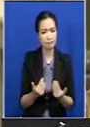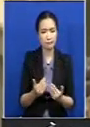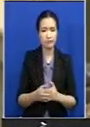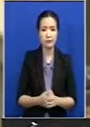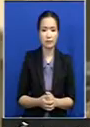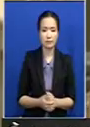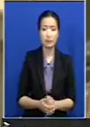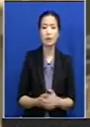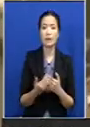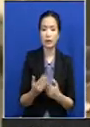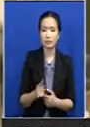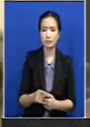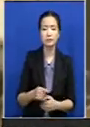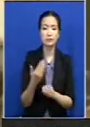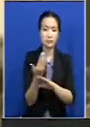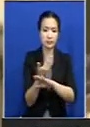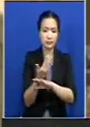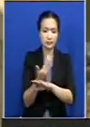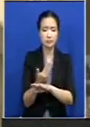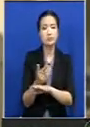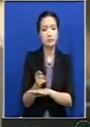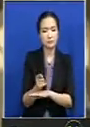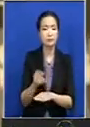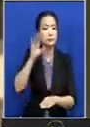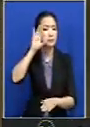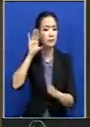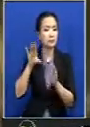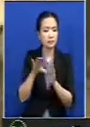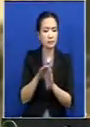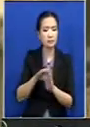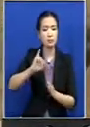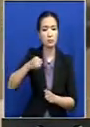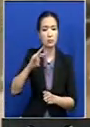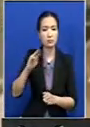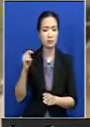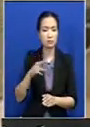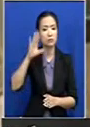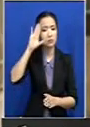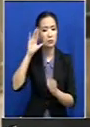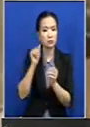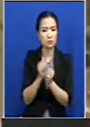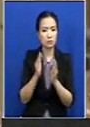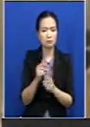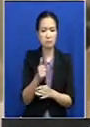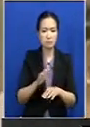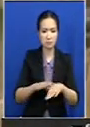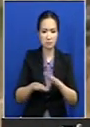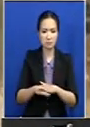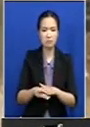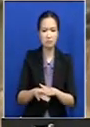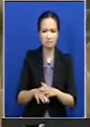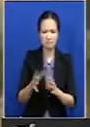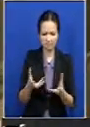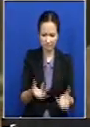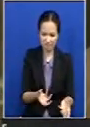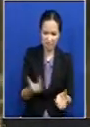งนี้ขณะที่สถานีโทรทัศน์ท้องถิ่นได้แพร่ภาพของเจ้าหน้าที่ตำรวจพลเมืองดีใช้มือเปล่าขนย้ายเศษสะ